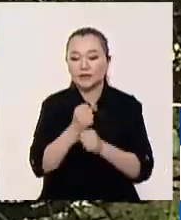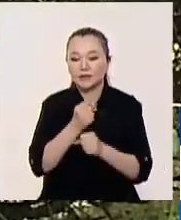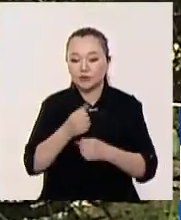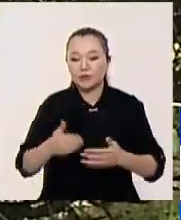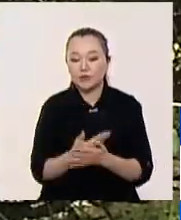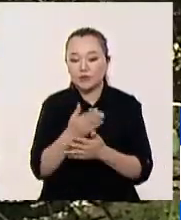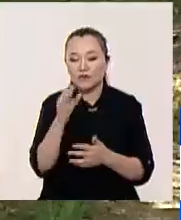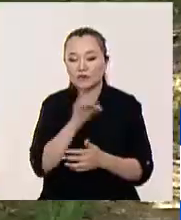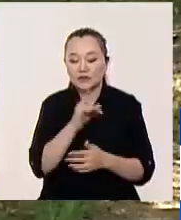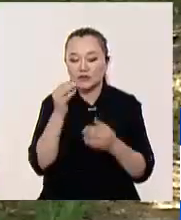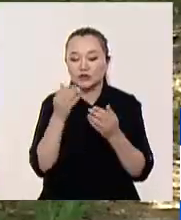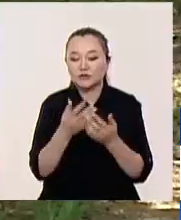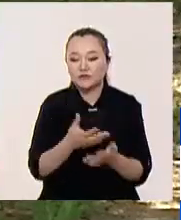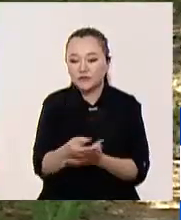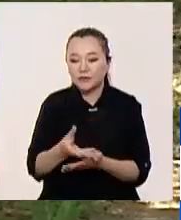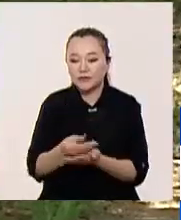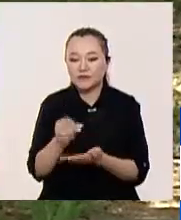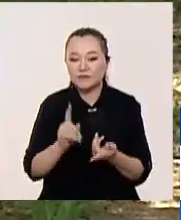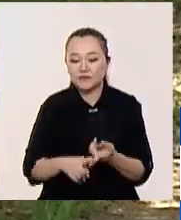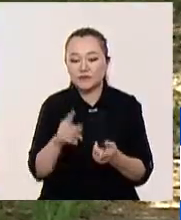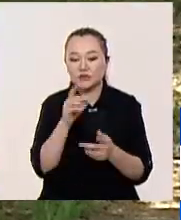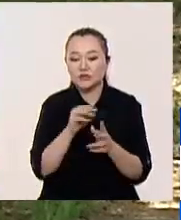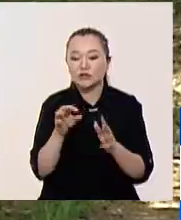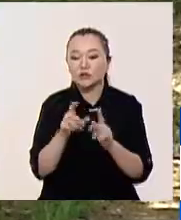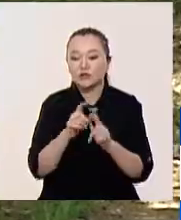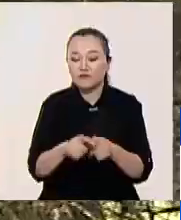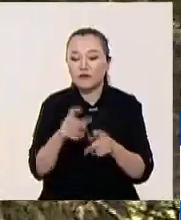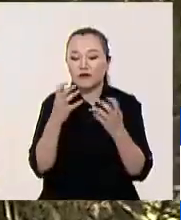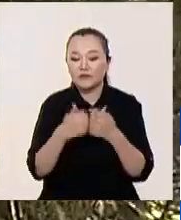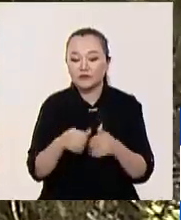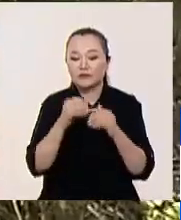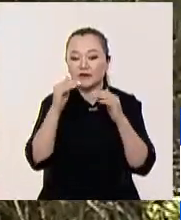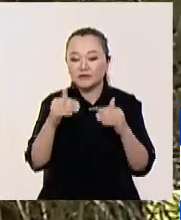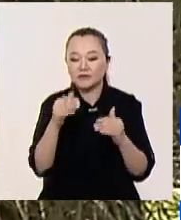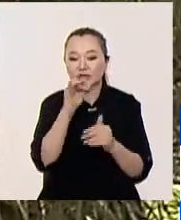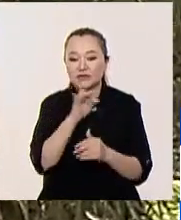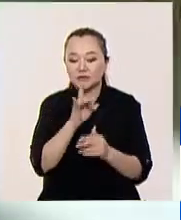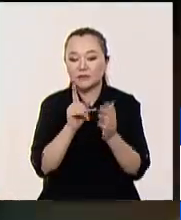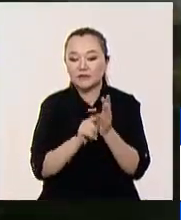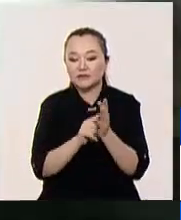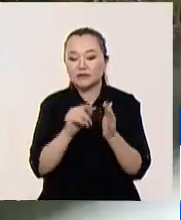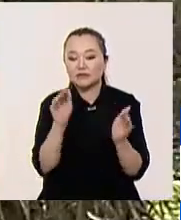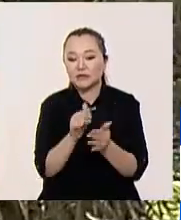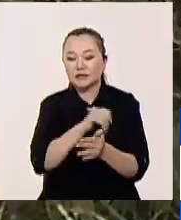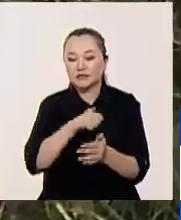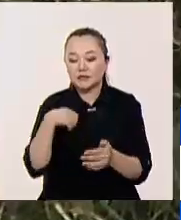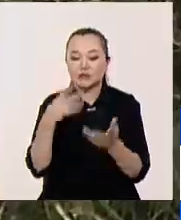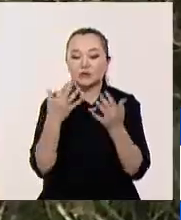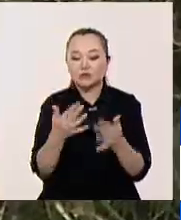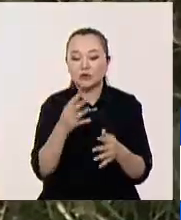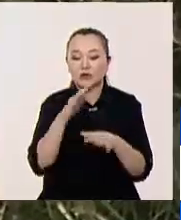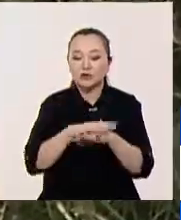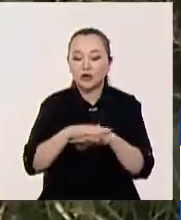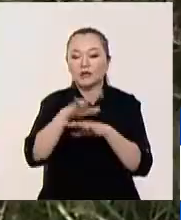новые методики расчета выплат, за счет которых, по словам депутатов, автоматически повысятся и размеры минимальных пенсий. Правда, насколько